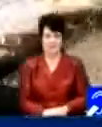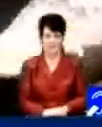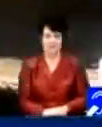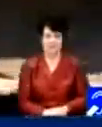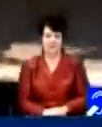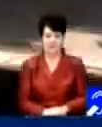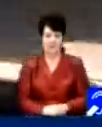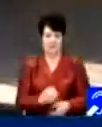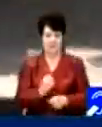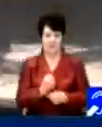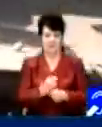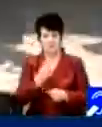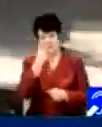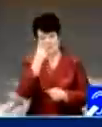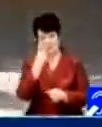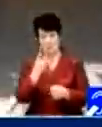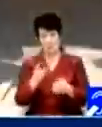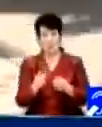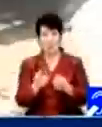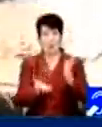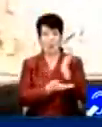Făcută dintr-un singur trunchi de copac,